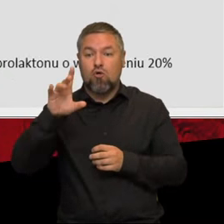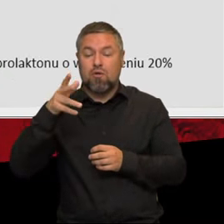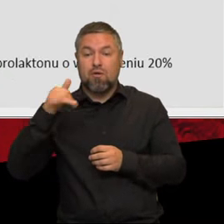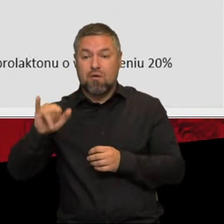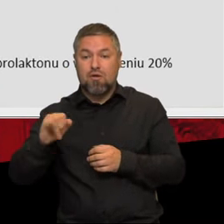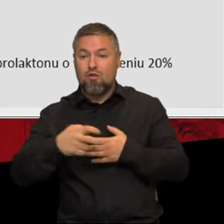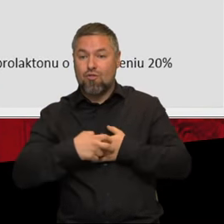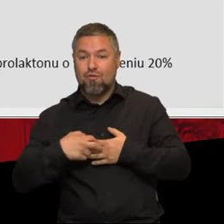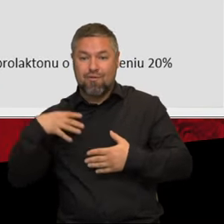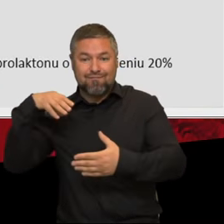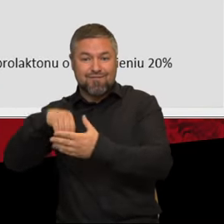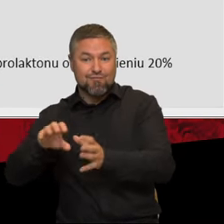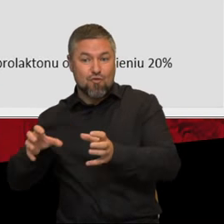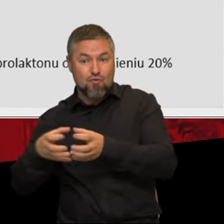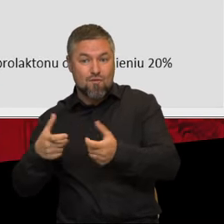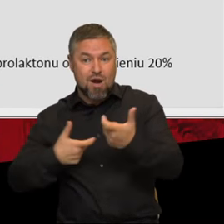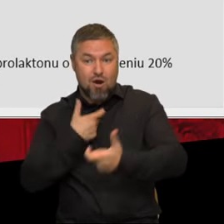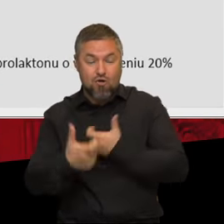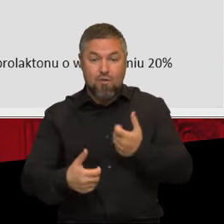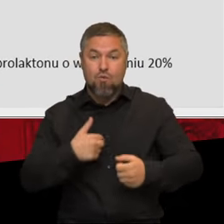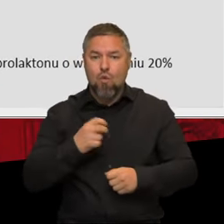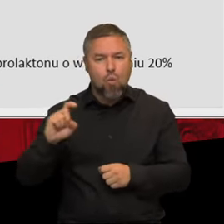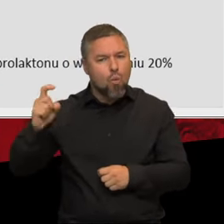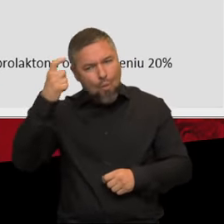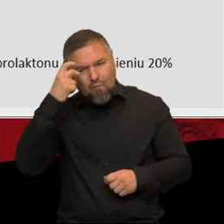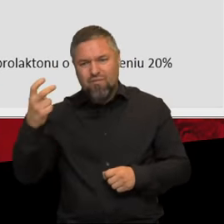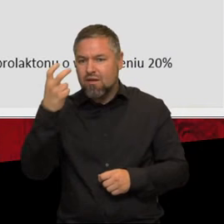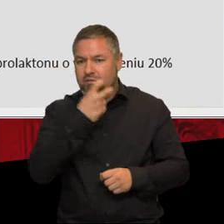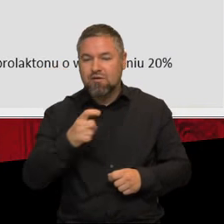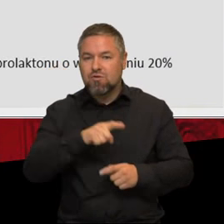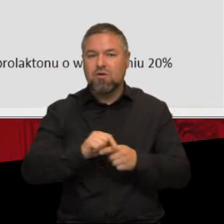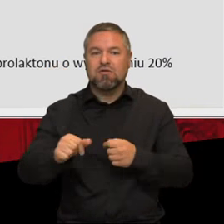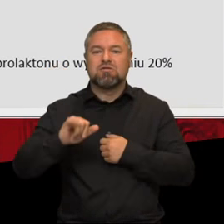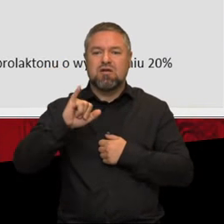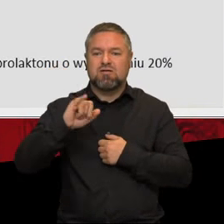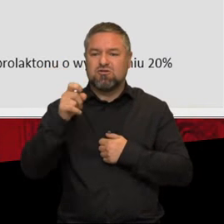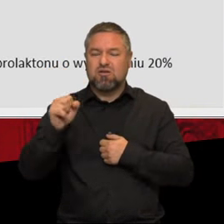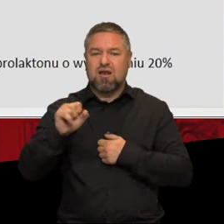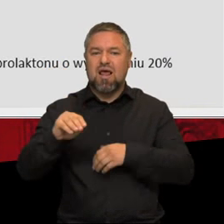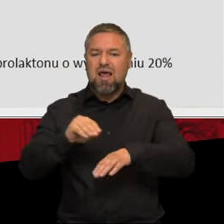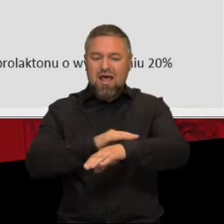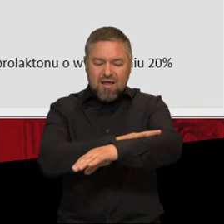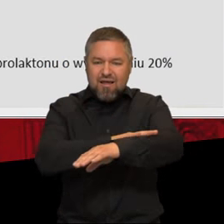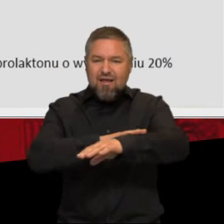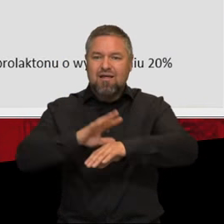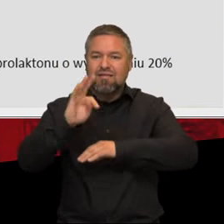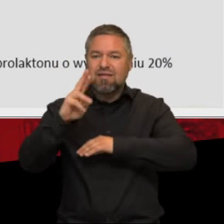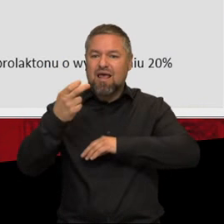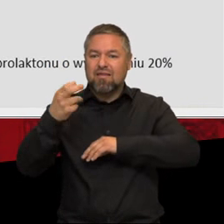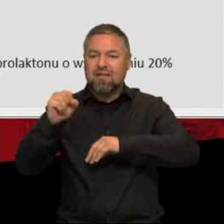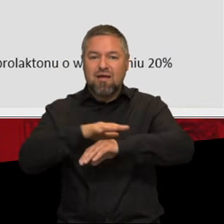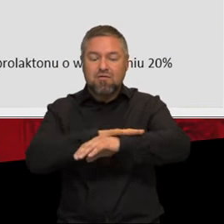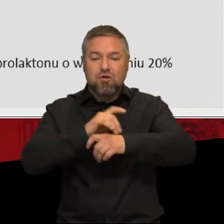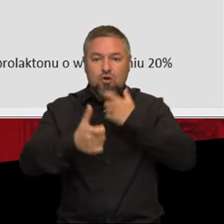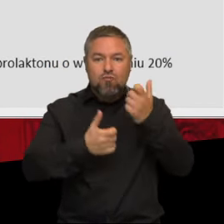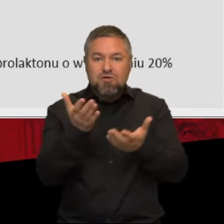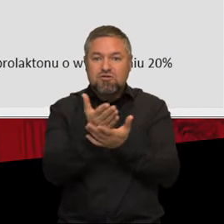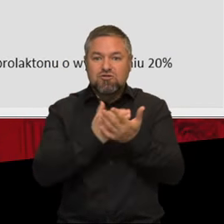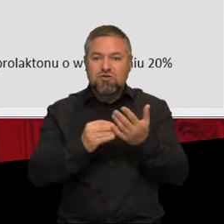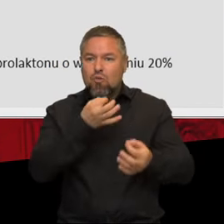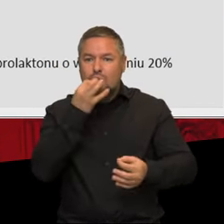I moim takim głównym zainteresowaniem jest inżynieria tkankowa, będąca częścią medycyny